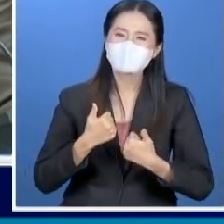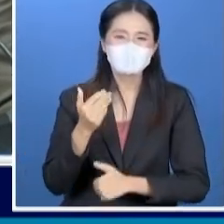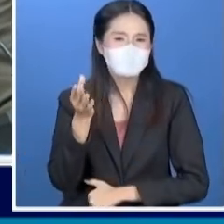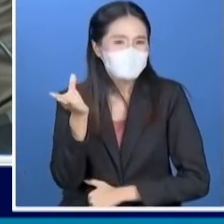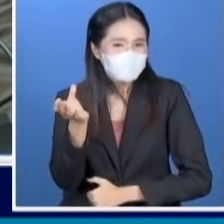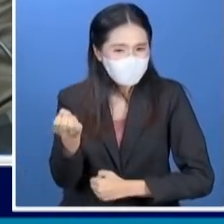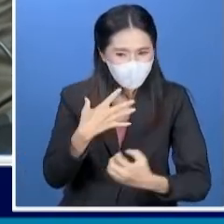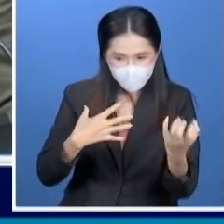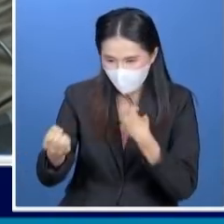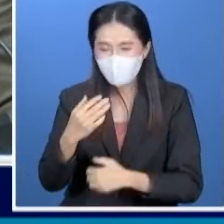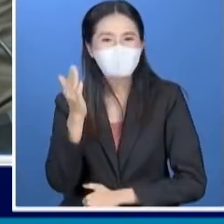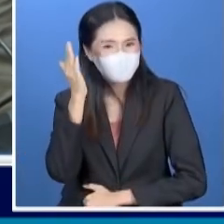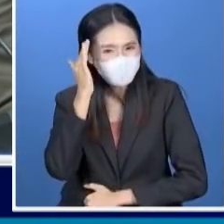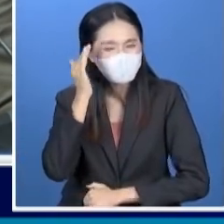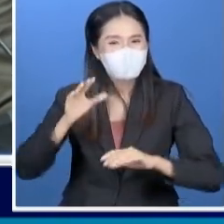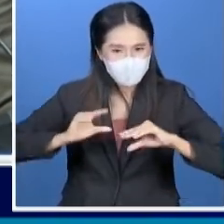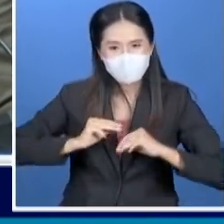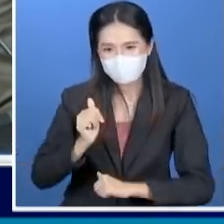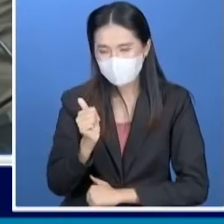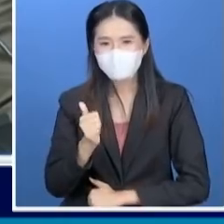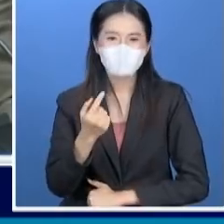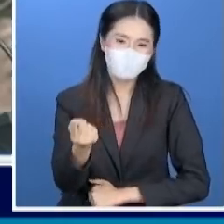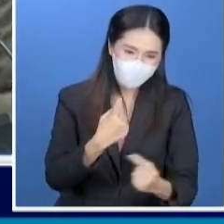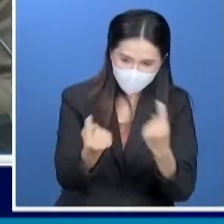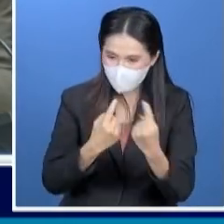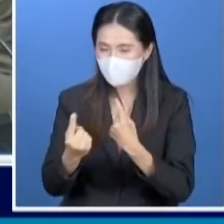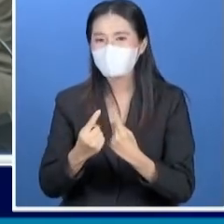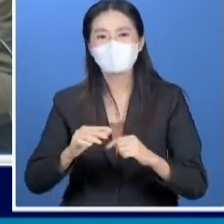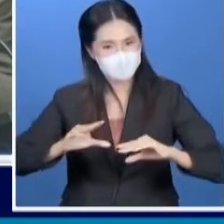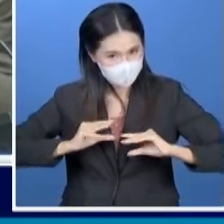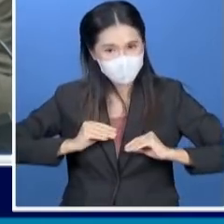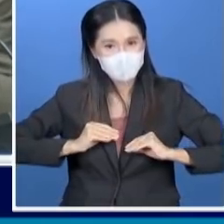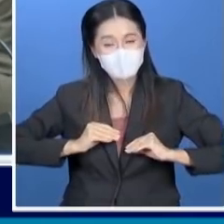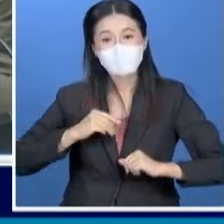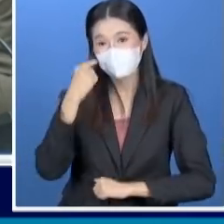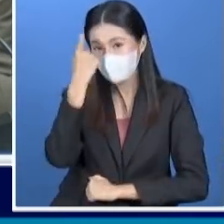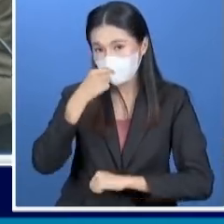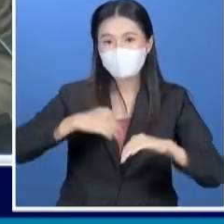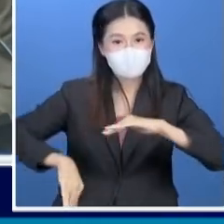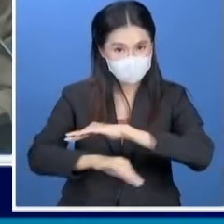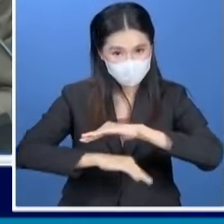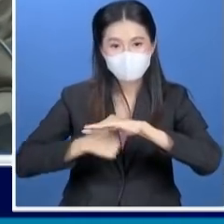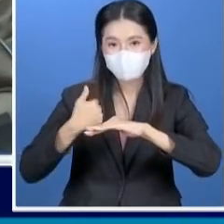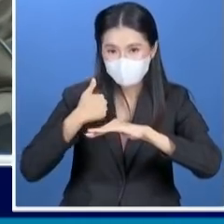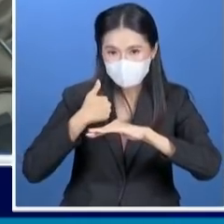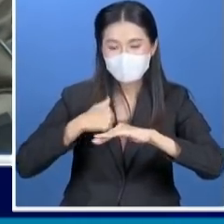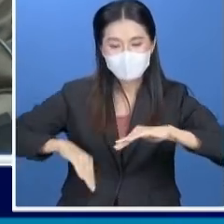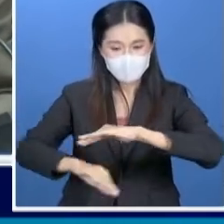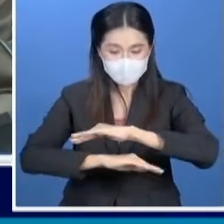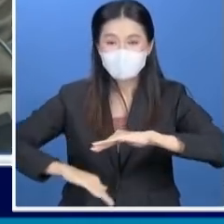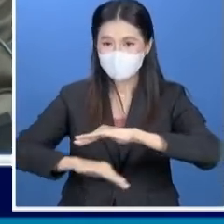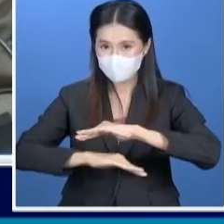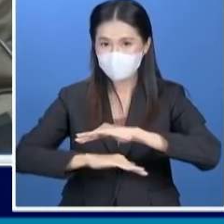ความคิดเห็นนะครับทุกการวิพากษ์วิจารณ์ของทุกคนใครมีพยานหลักฐานใดๆนะ